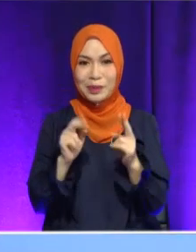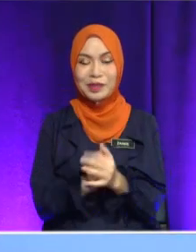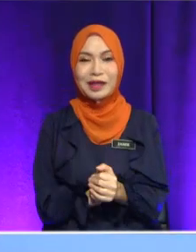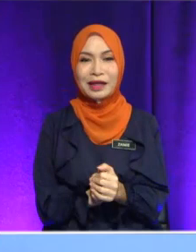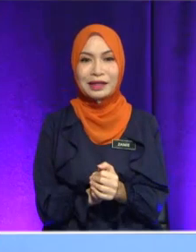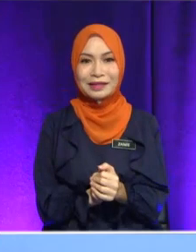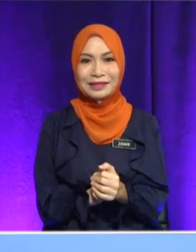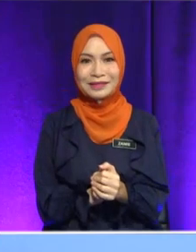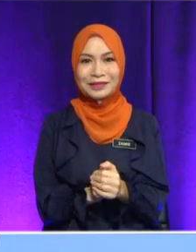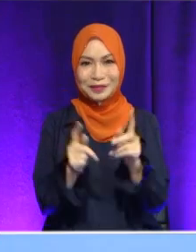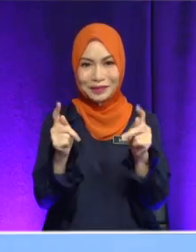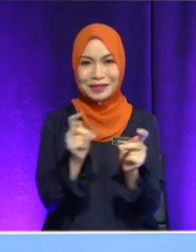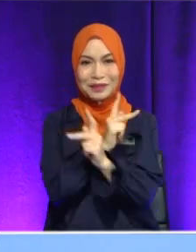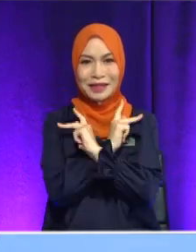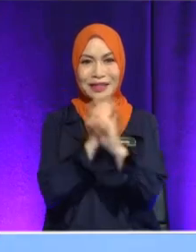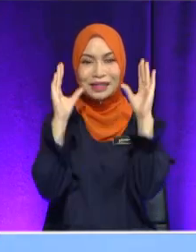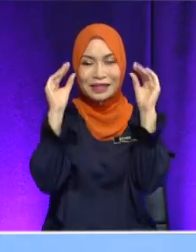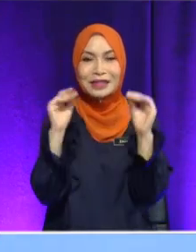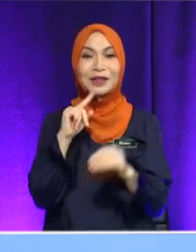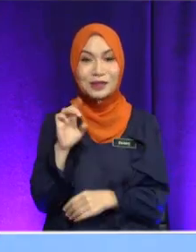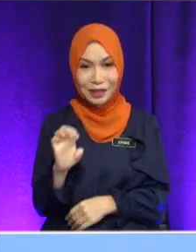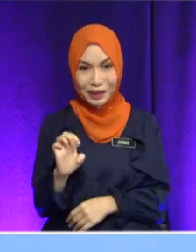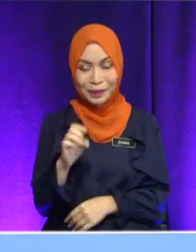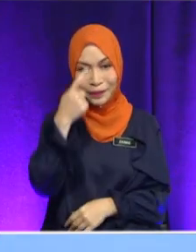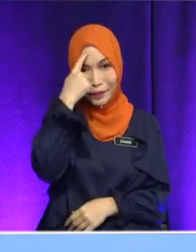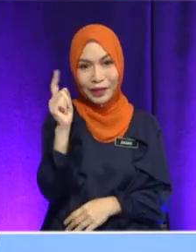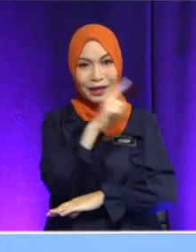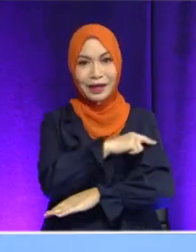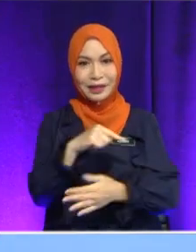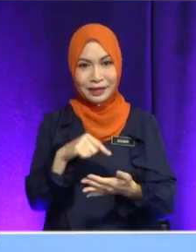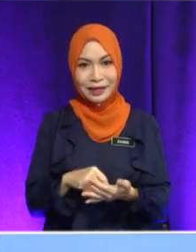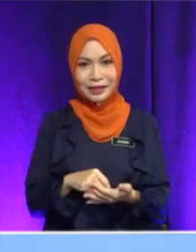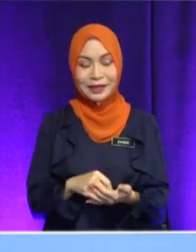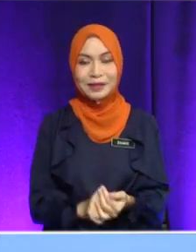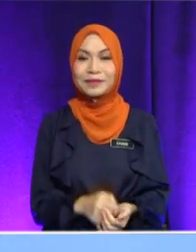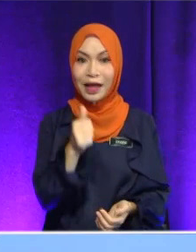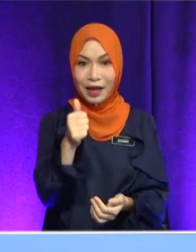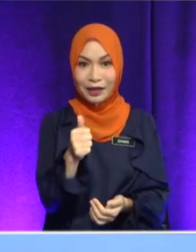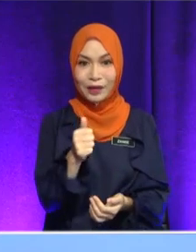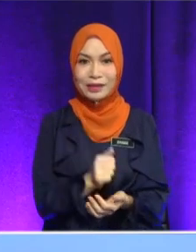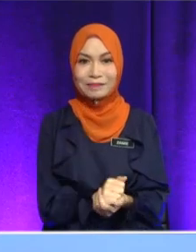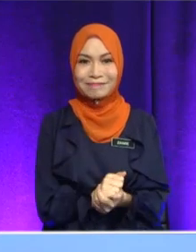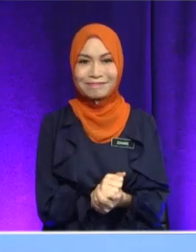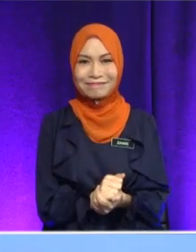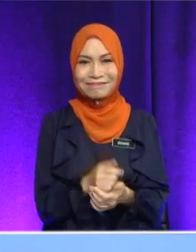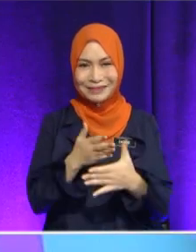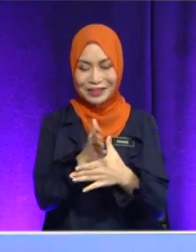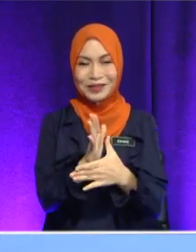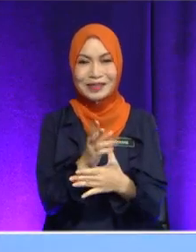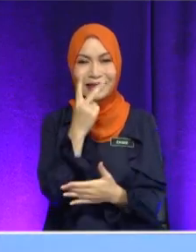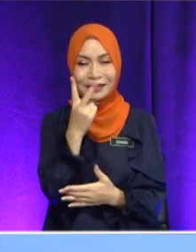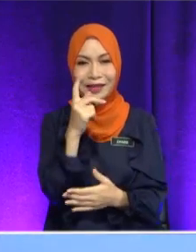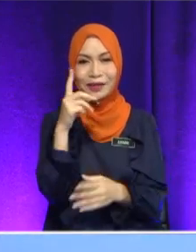kepada bersama dengan kami pada hari ini anda seperti biasa jangan lupa dan teruskan Setia menonton banyak atas